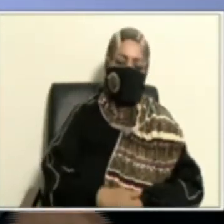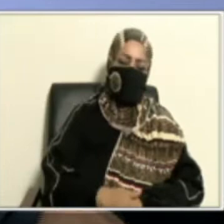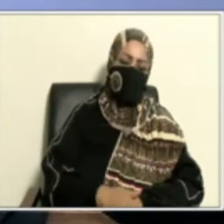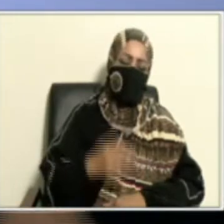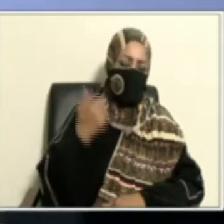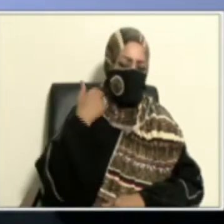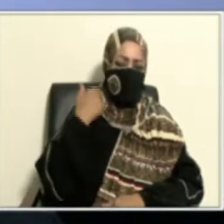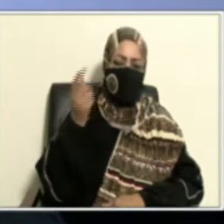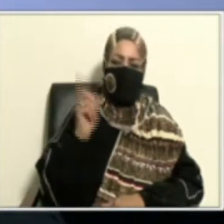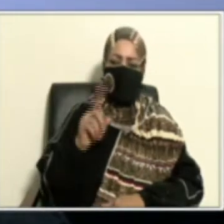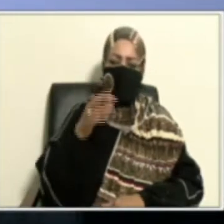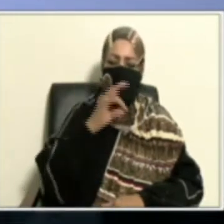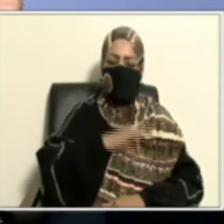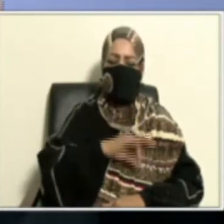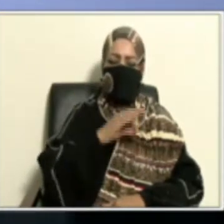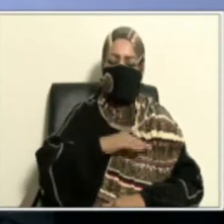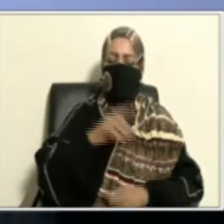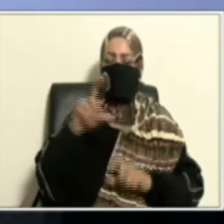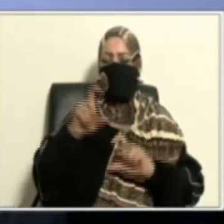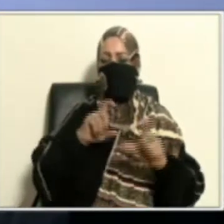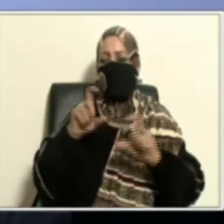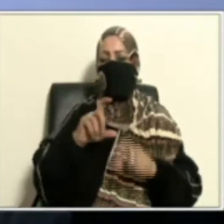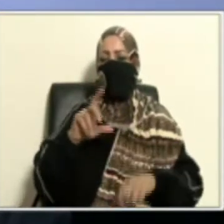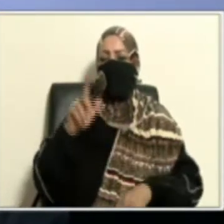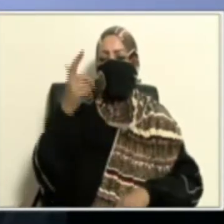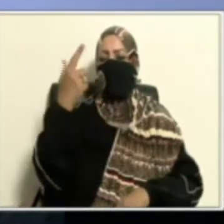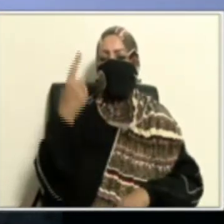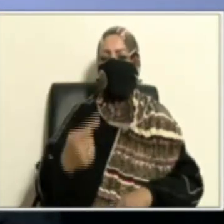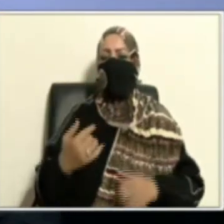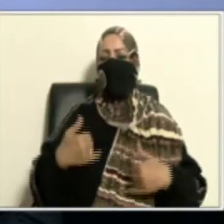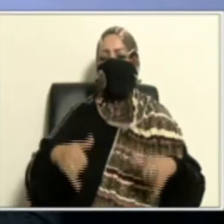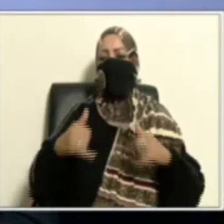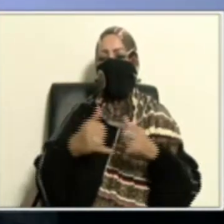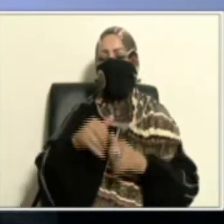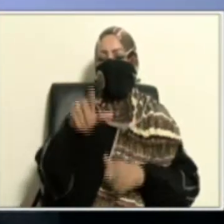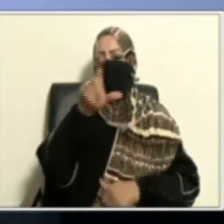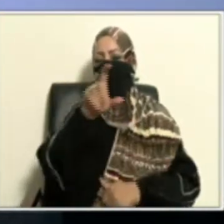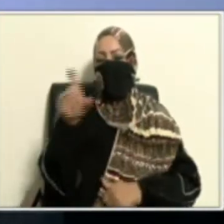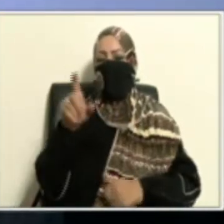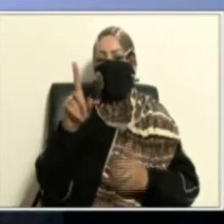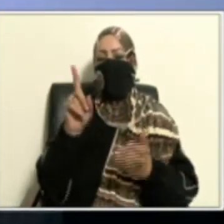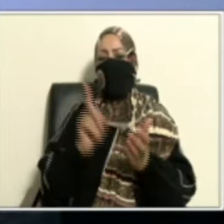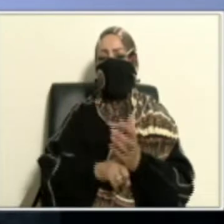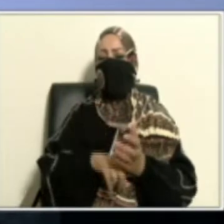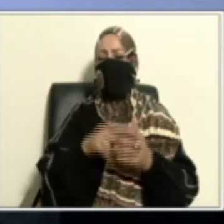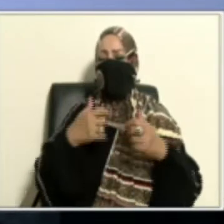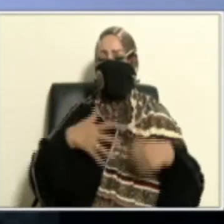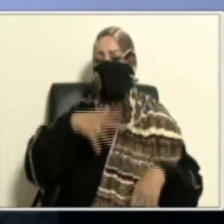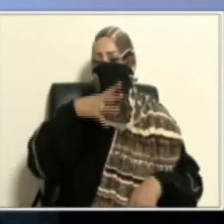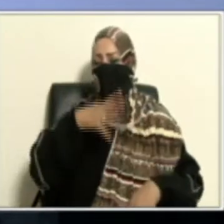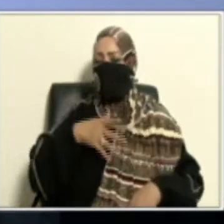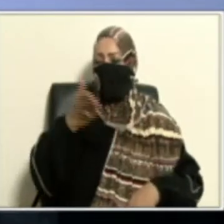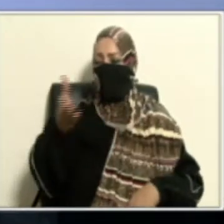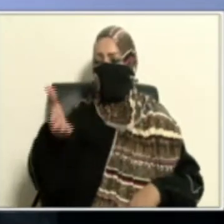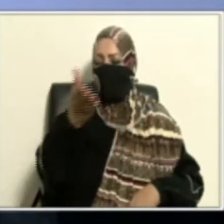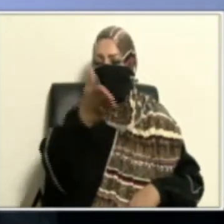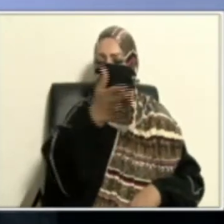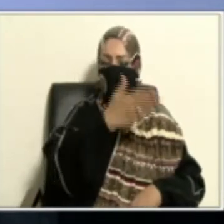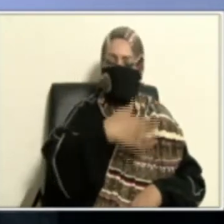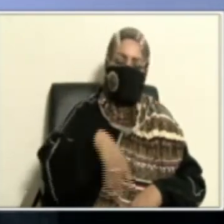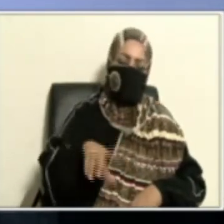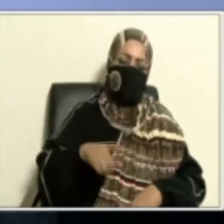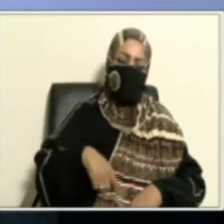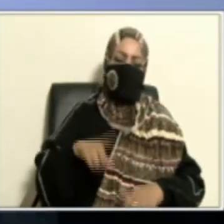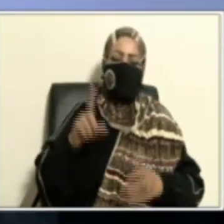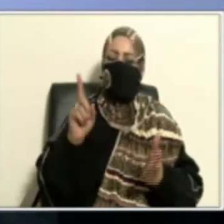وما دام تبي تكسب السلعه باذن الله ما عليكش اي شرط ثاني، خذها وباذن الله حلال. بارك الله فيك. ماشي الله يبارك